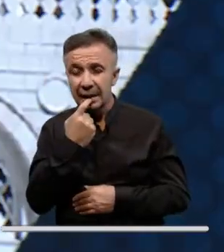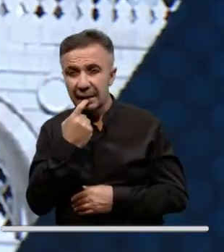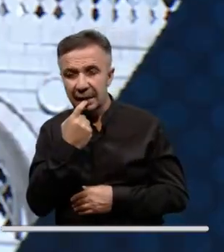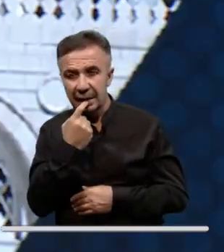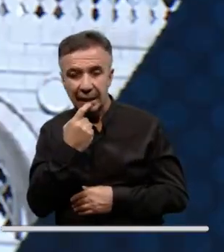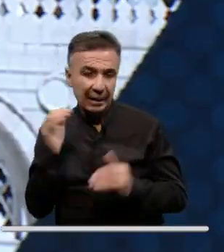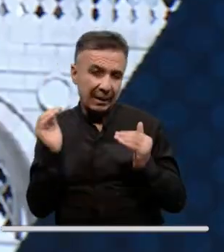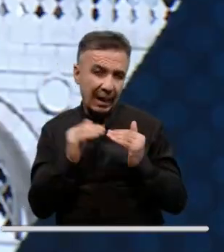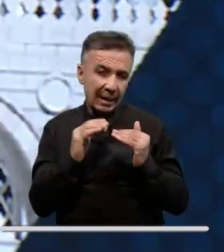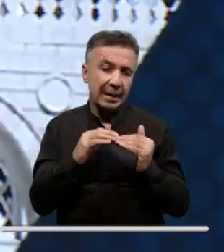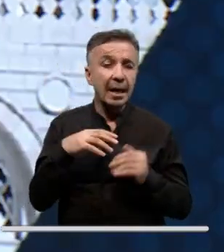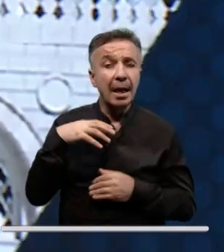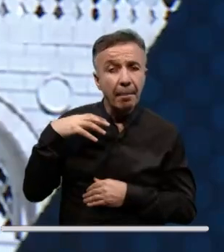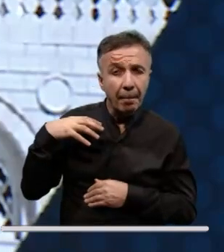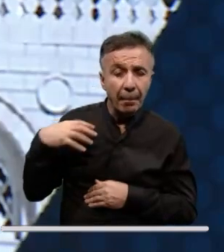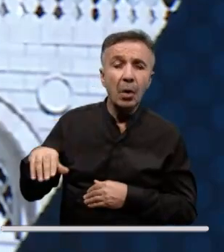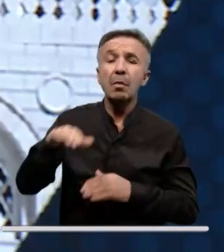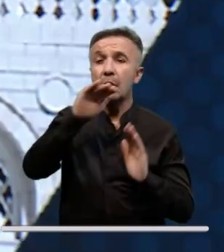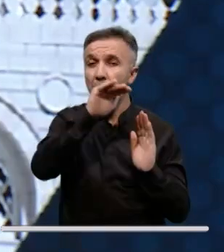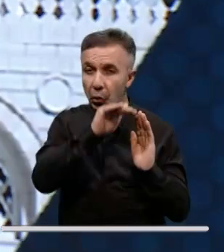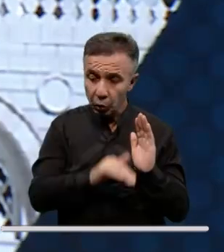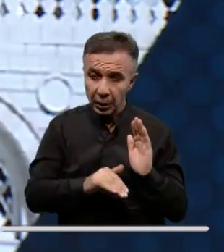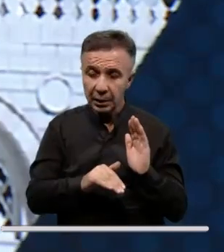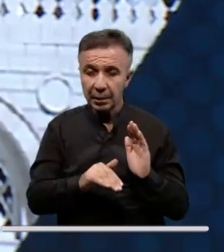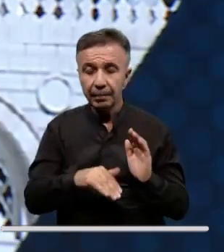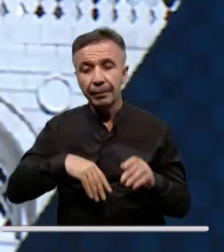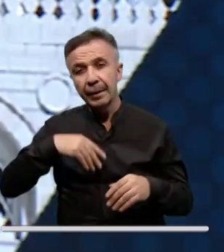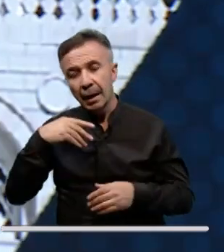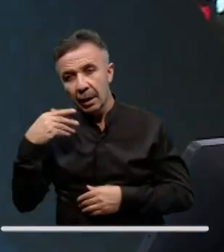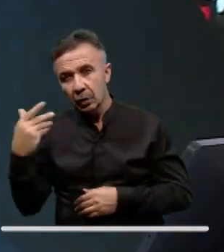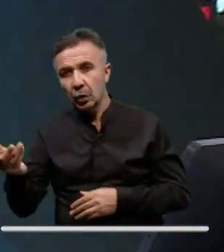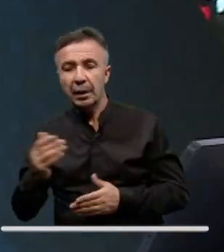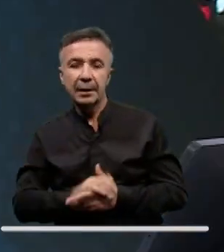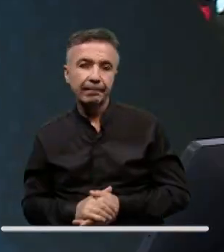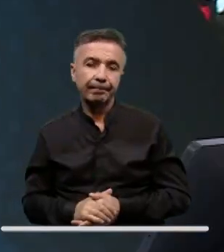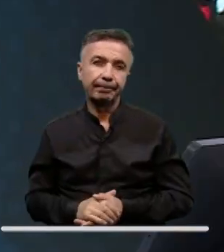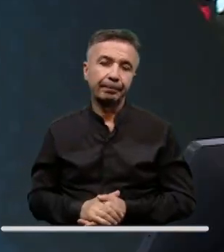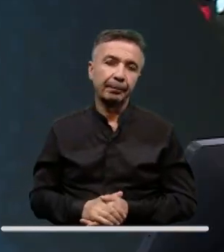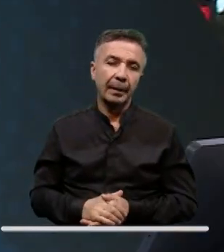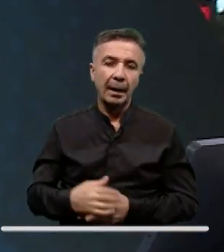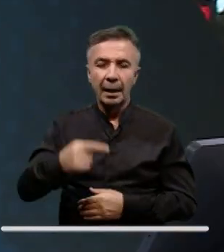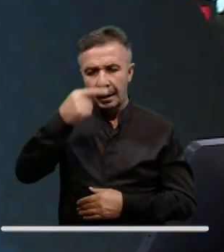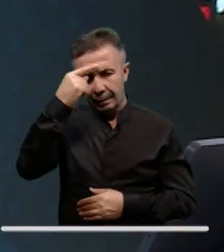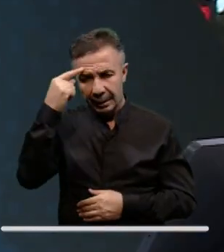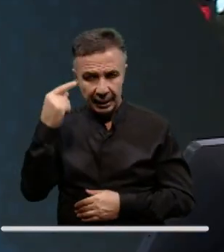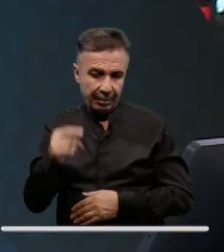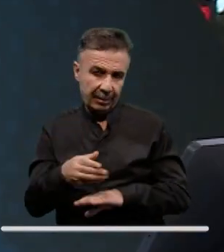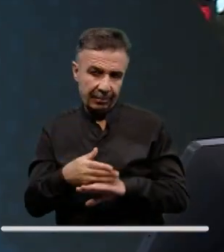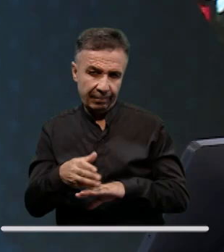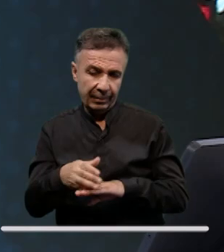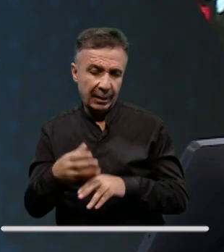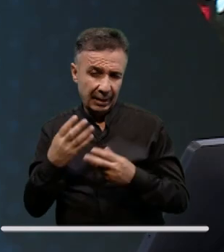eden kısmı Eee düşecektir daha sonraki Eee belli bir vadeye bağlanmış